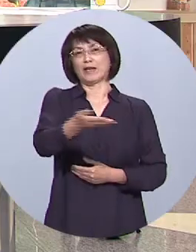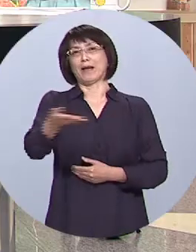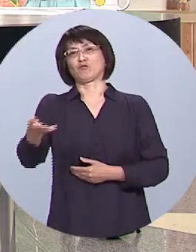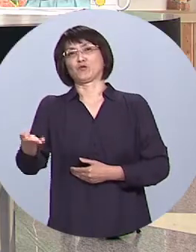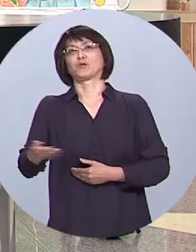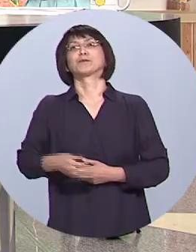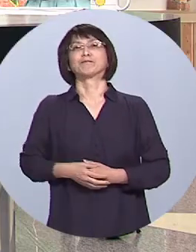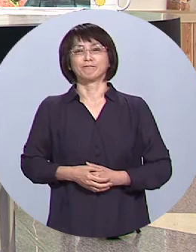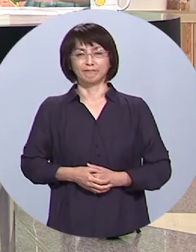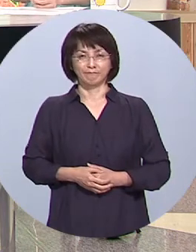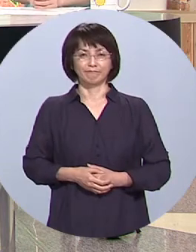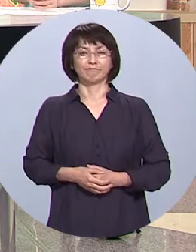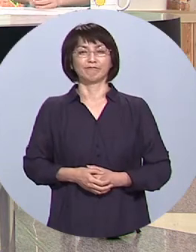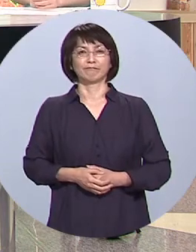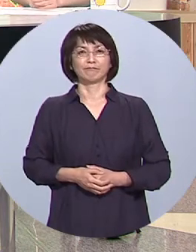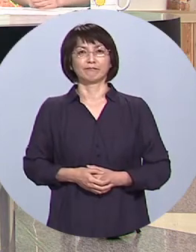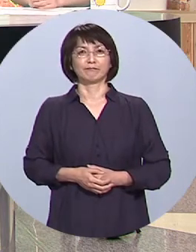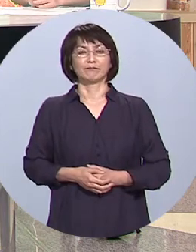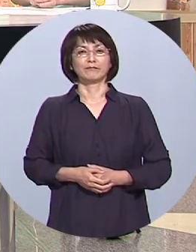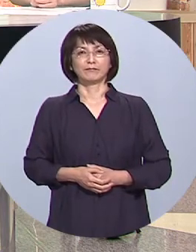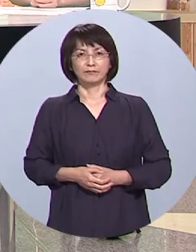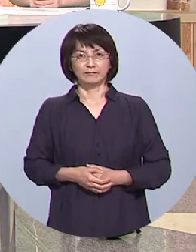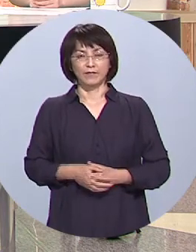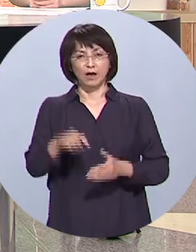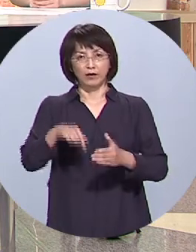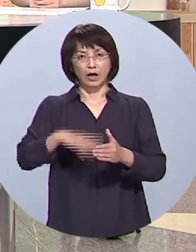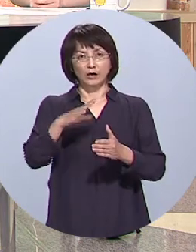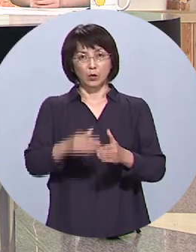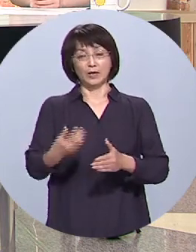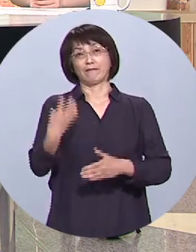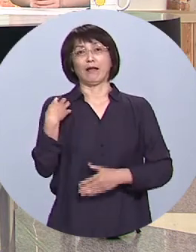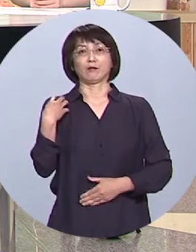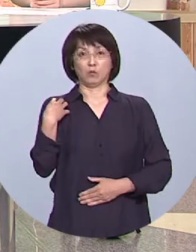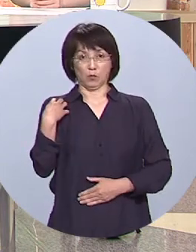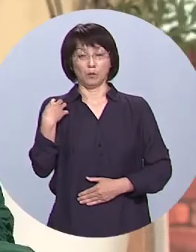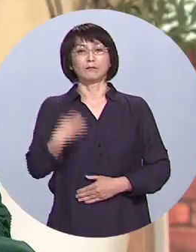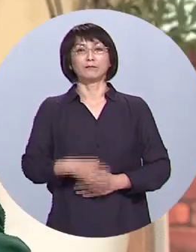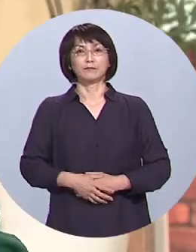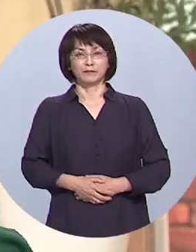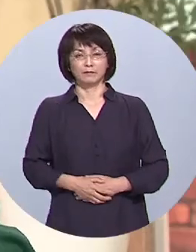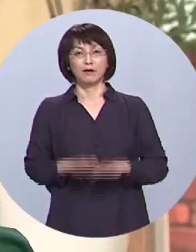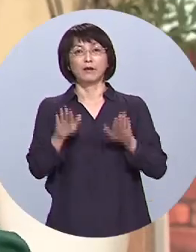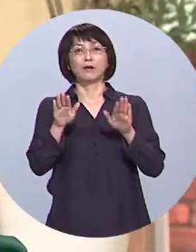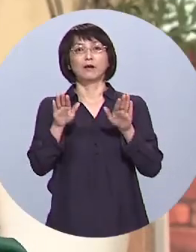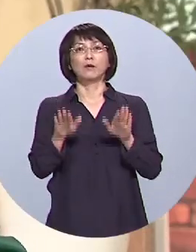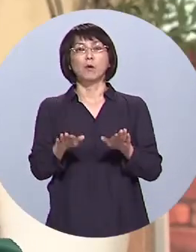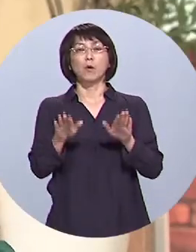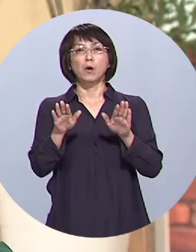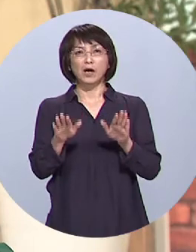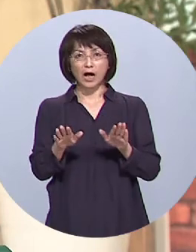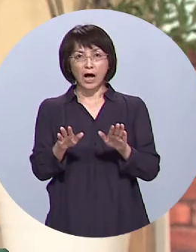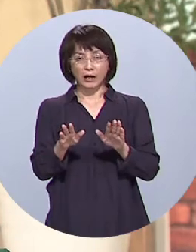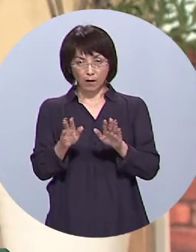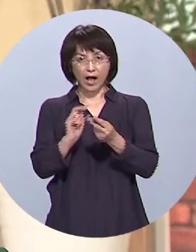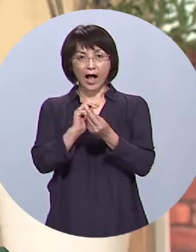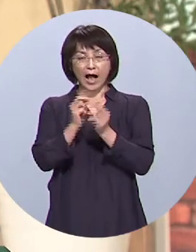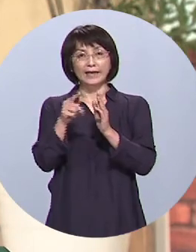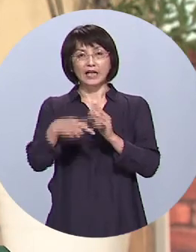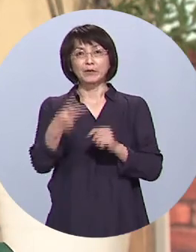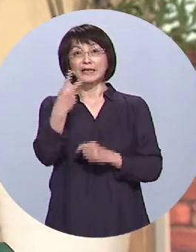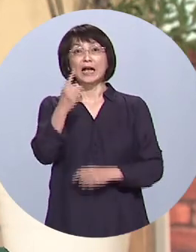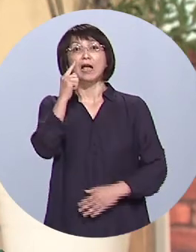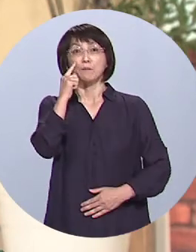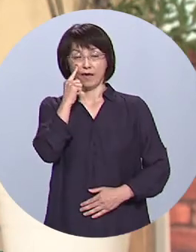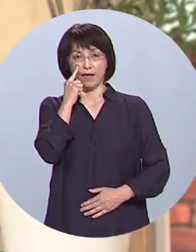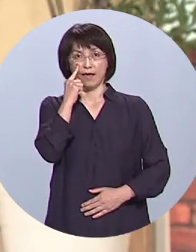どんスススッと配ります。 さあ続いてはその内藤さんのコーナーですが、 はい、はい、今回は行こう花旅の第2弾です